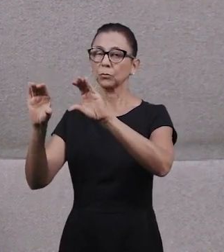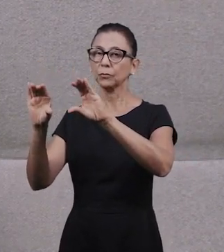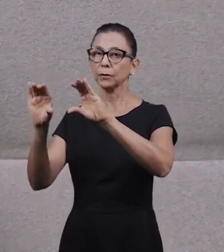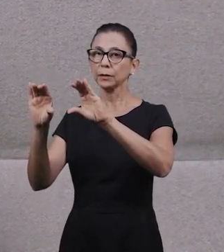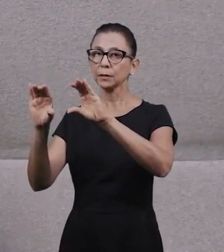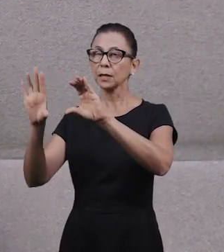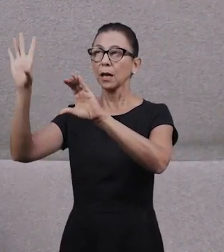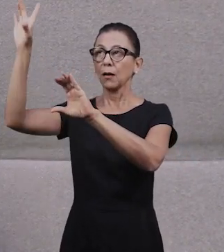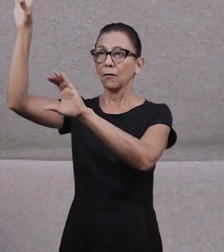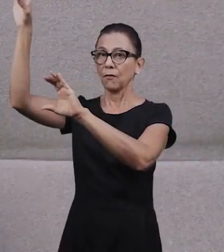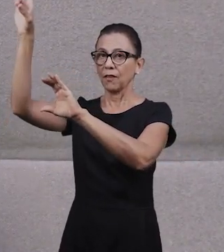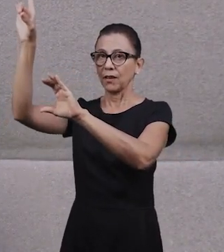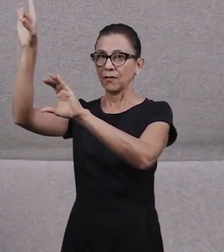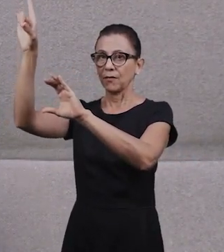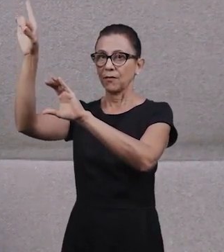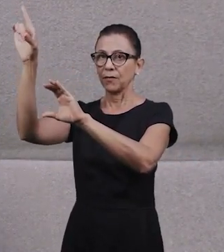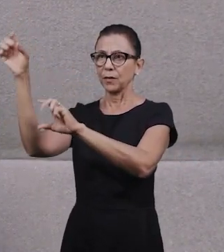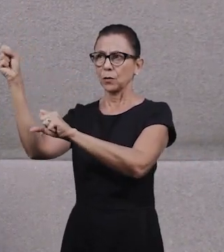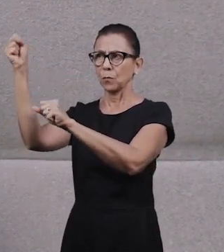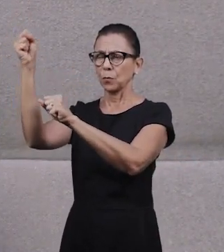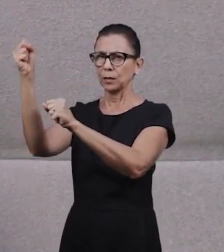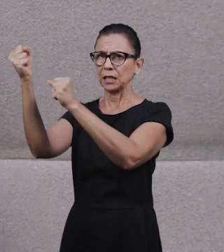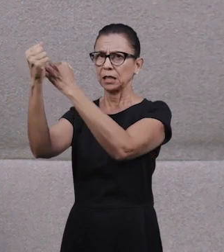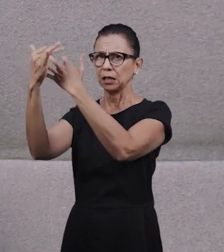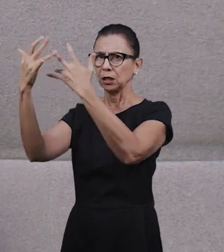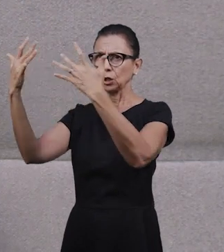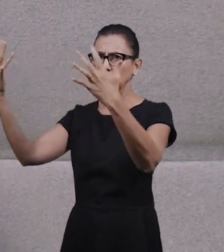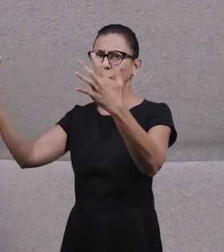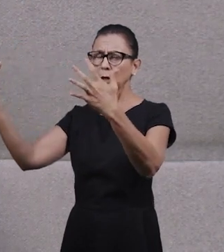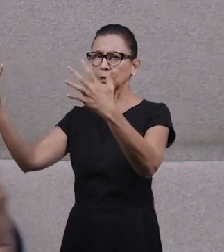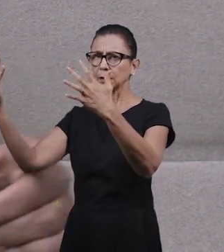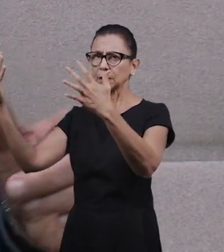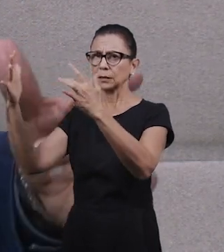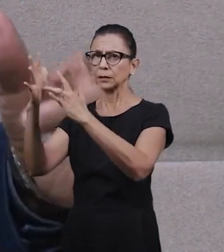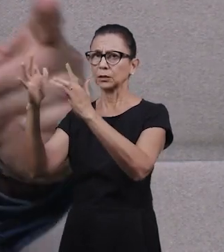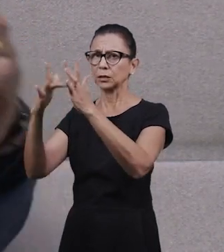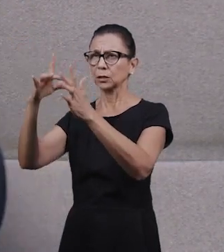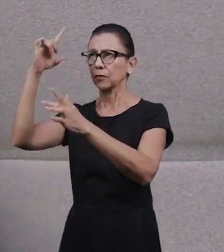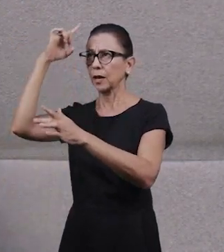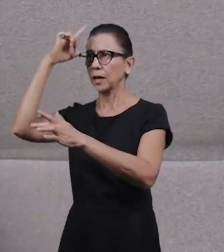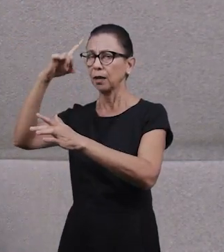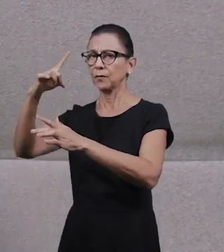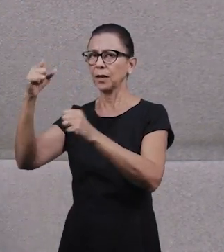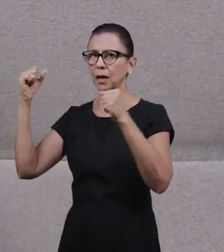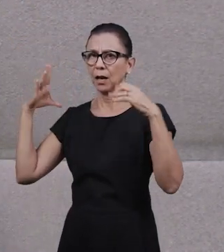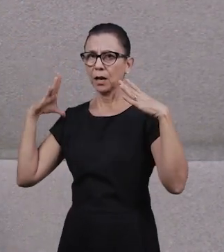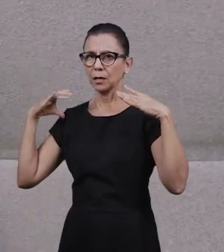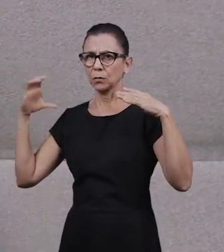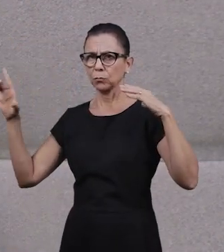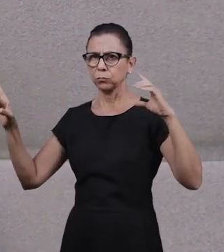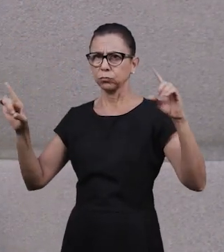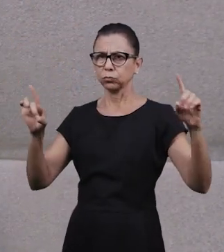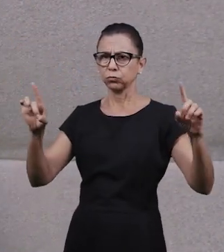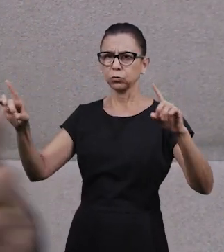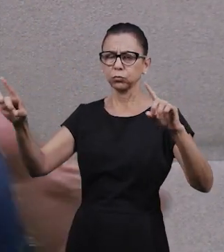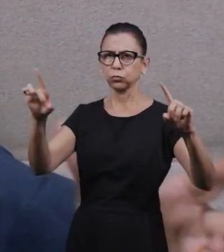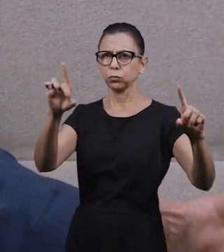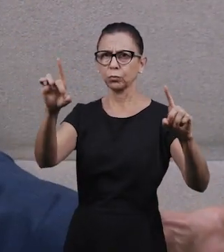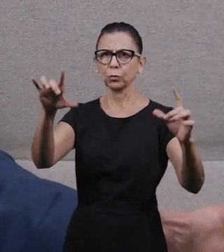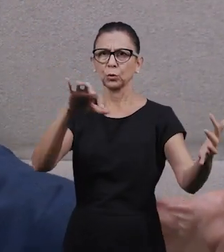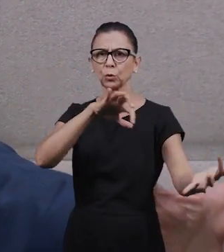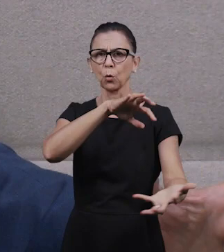avec pouvoir et grande gloire, et on verra ses anges que rassembleront ses choisis